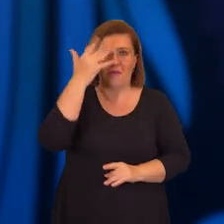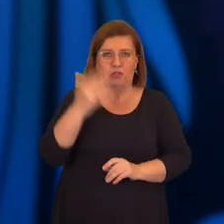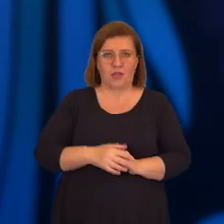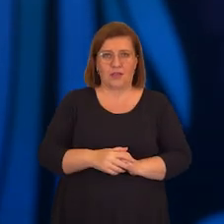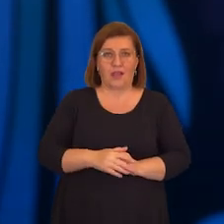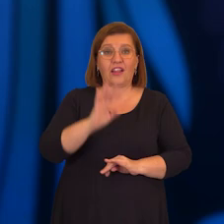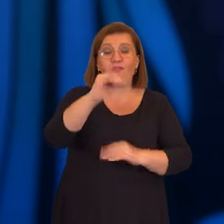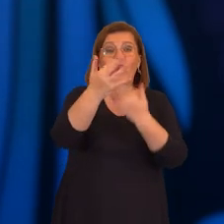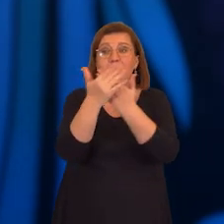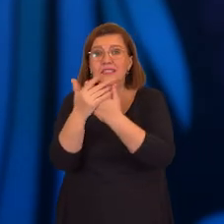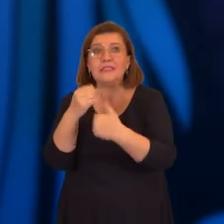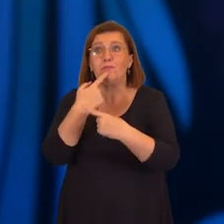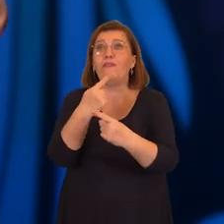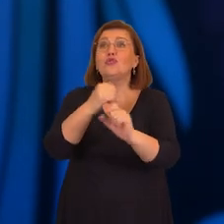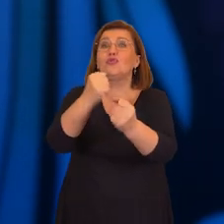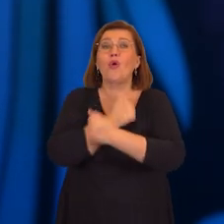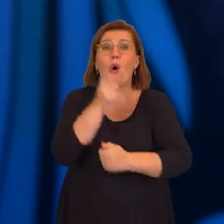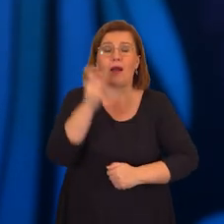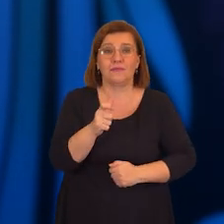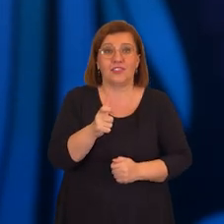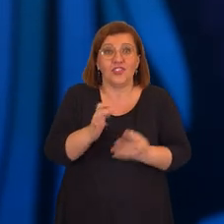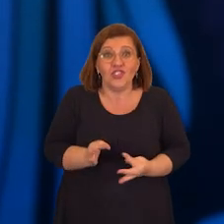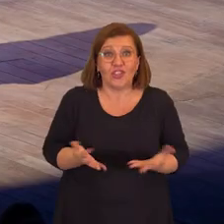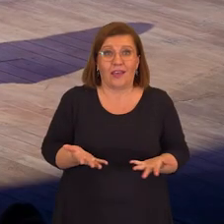kochasz. Dzisiaj. Teraz.